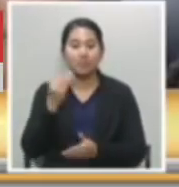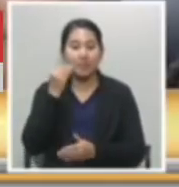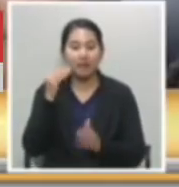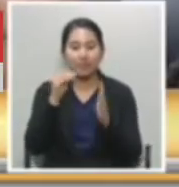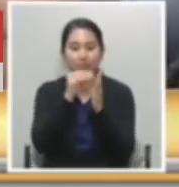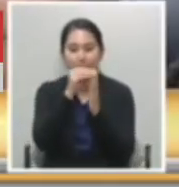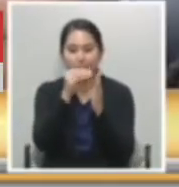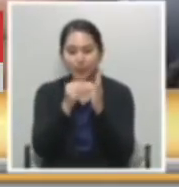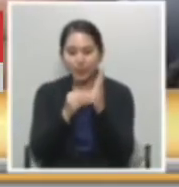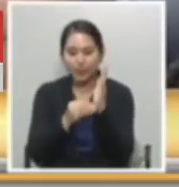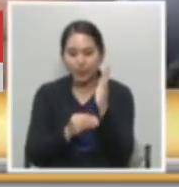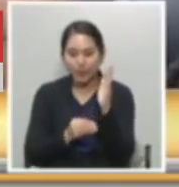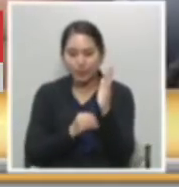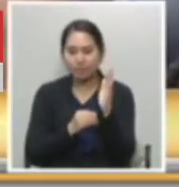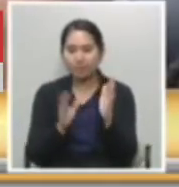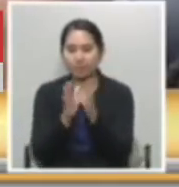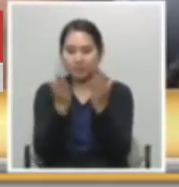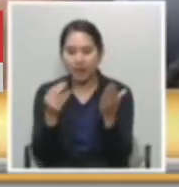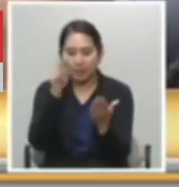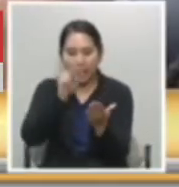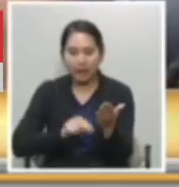าในเล่มงบประมาณนะ